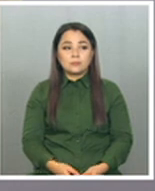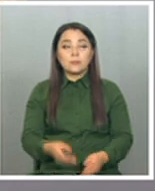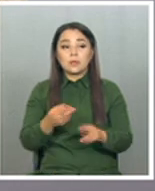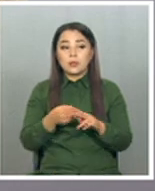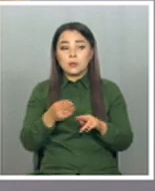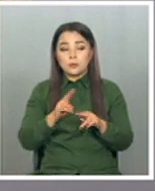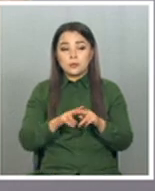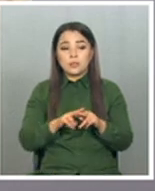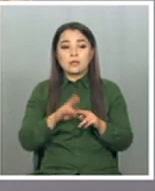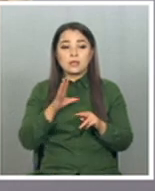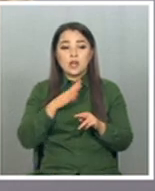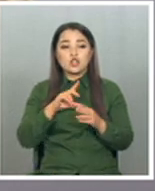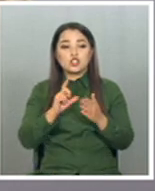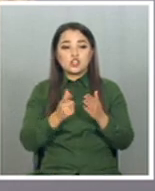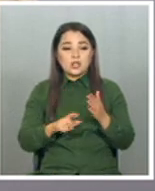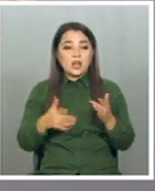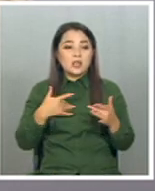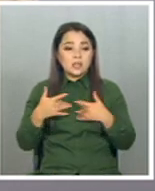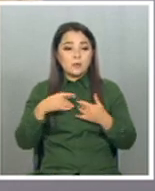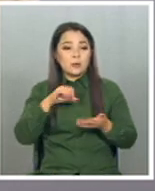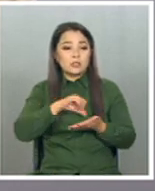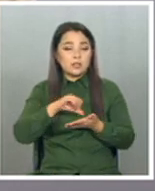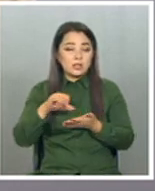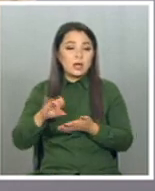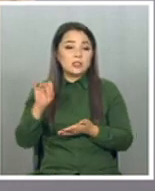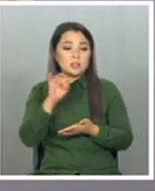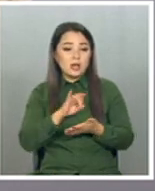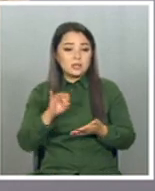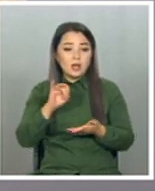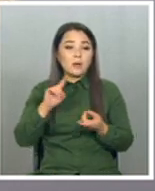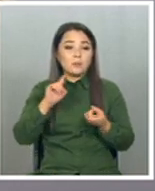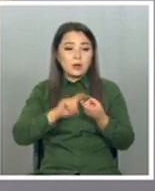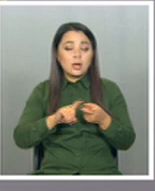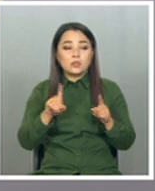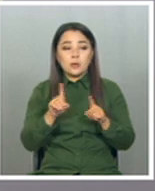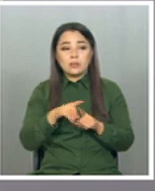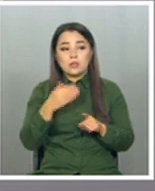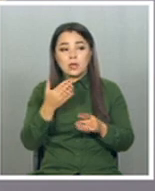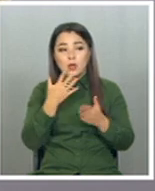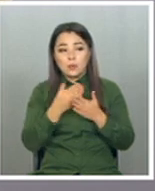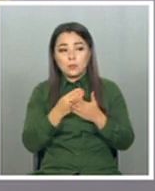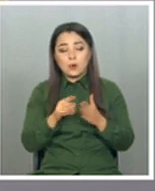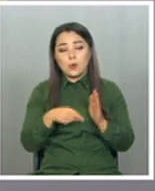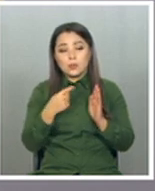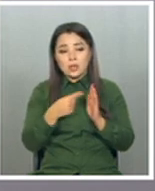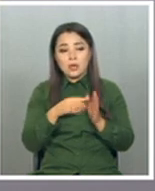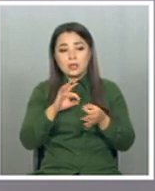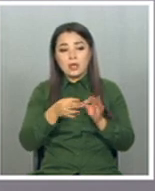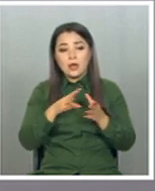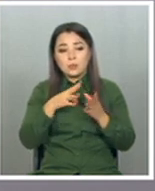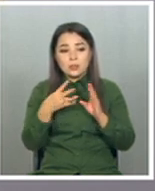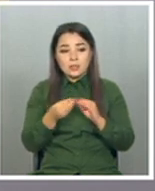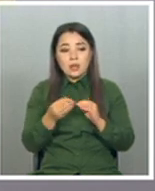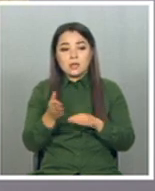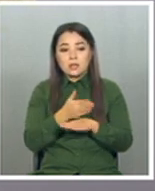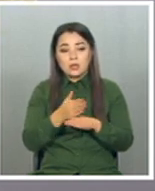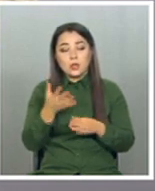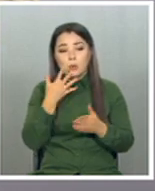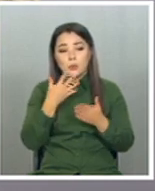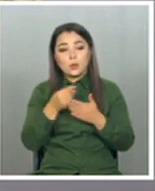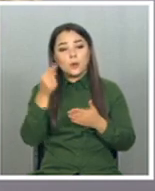сіз жырдағы кейіпкерлерді тарихпен байланыстыра отырып, тұлғалық болмысын талдап, өз